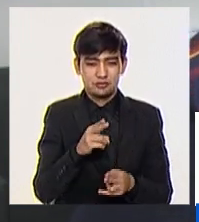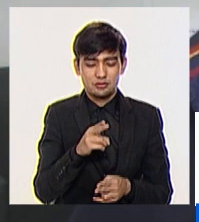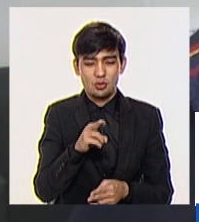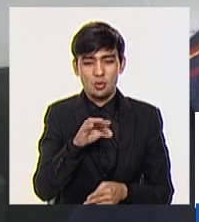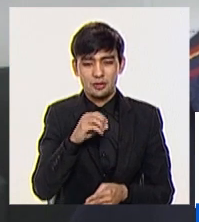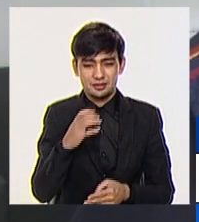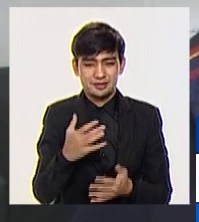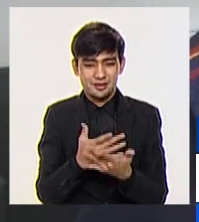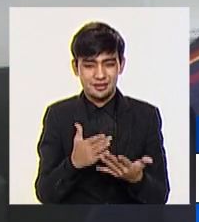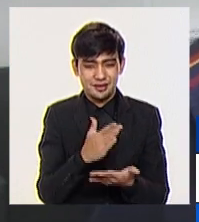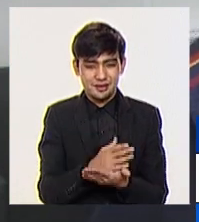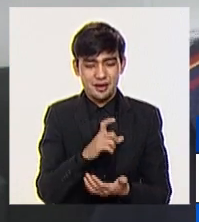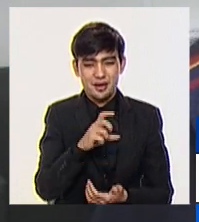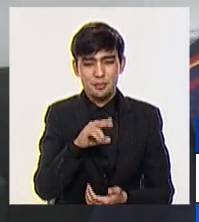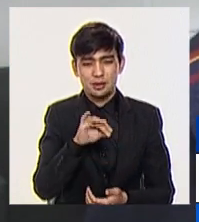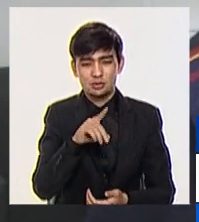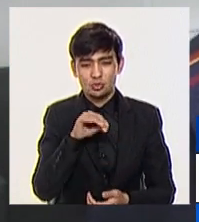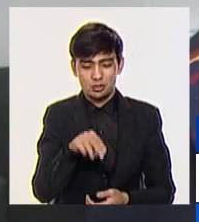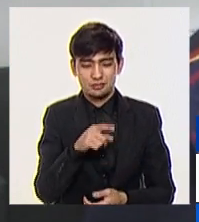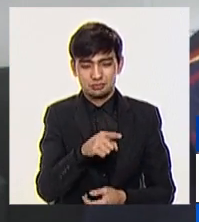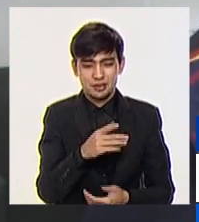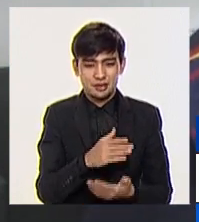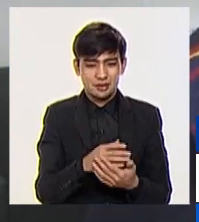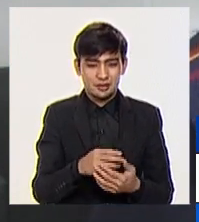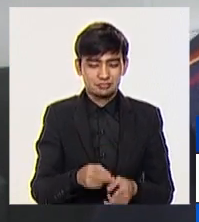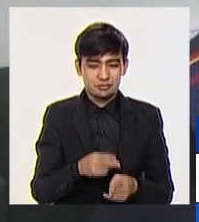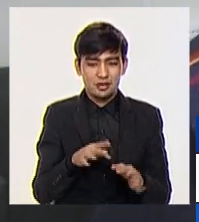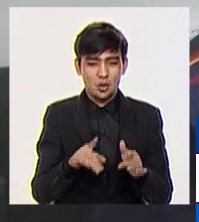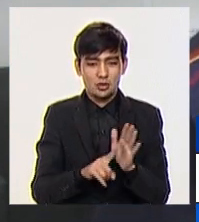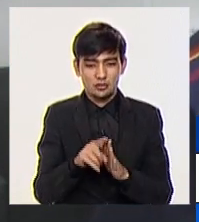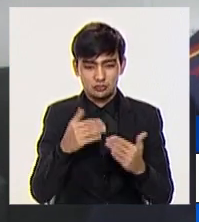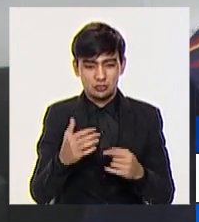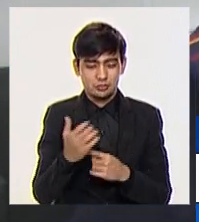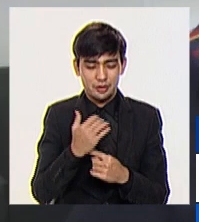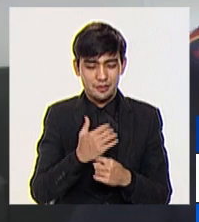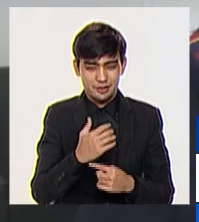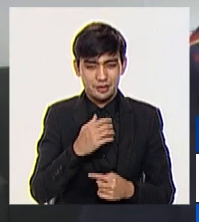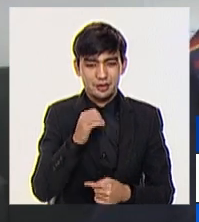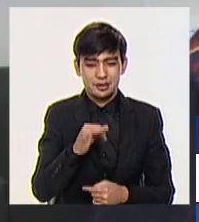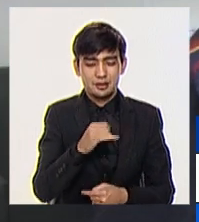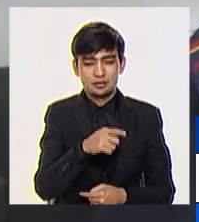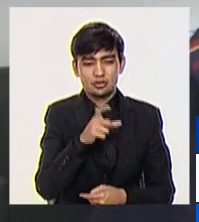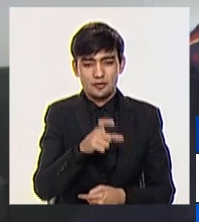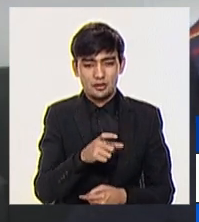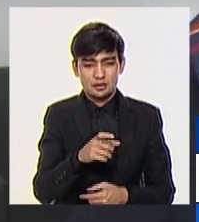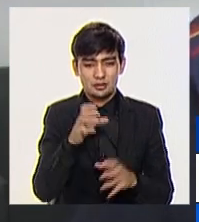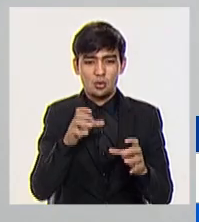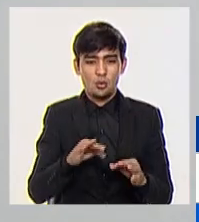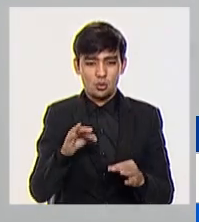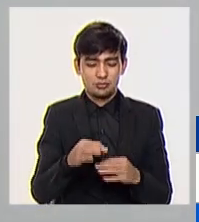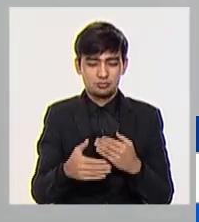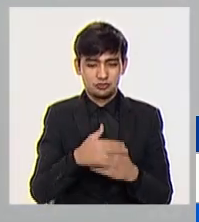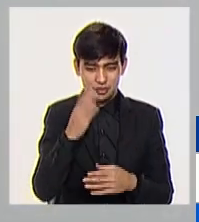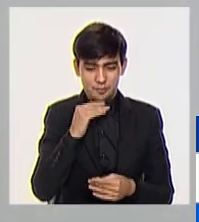бірнеше эпизодтың қылмыстық іс қозғалып, қазірде тергеліп жатыр. Вот оның енді заңды бағасын әлі де болса